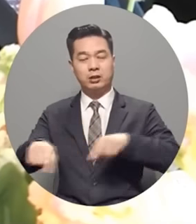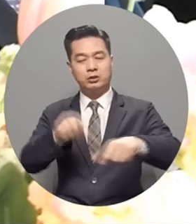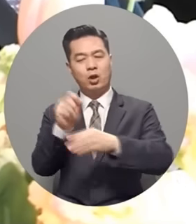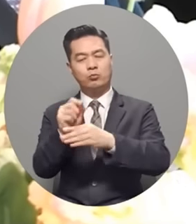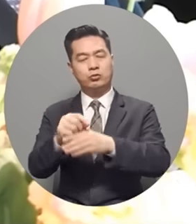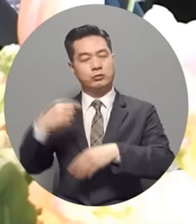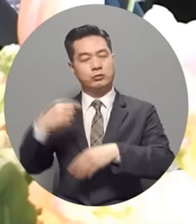강조했습니다.